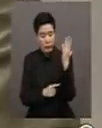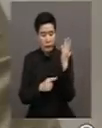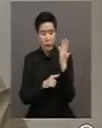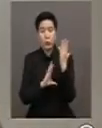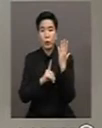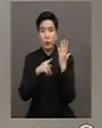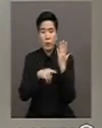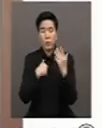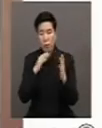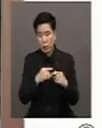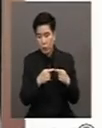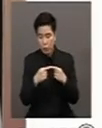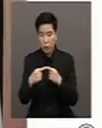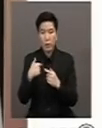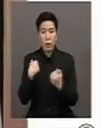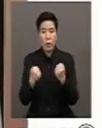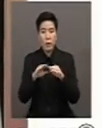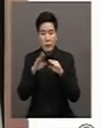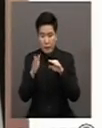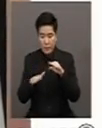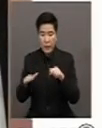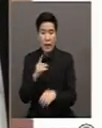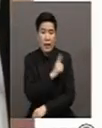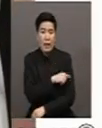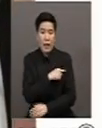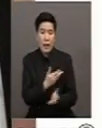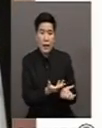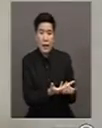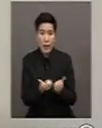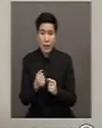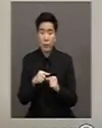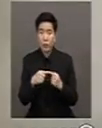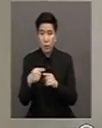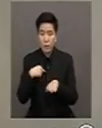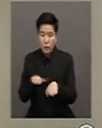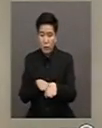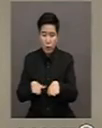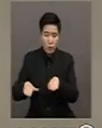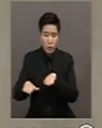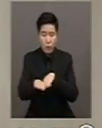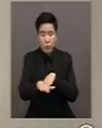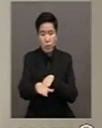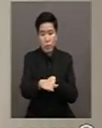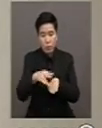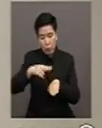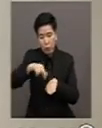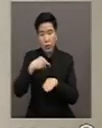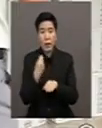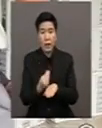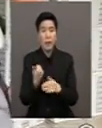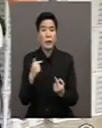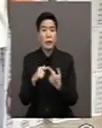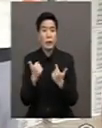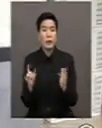คนมารับต่ออีกช่วงนึงมีรถกระบะ Isuzu สีขาวคุ้มกันดูต้นทางให้ด้วยนะครับทำเป็นขบวนการแต่ท้ายที่สุ